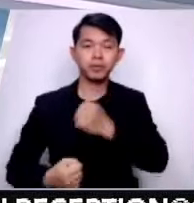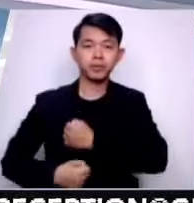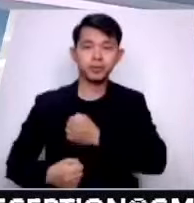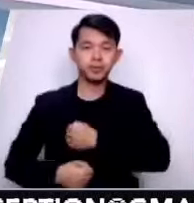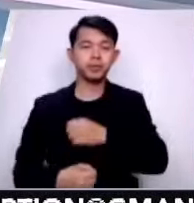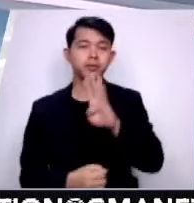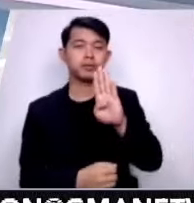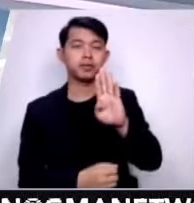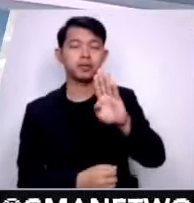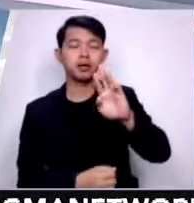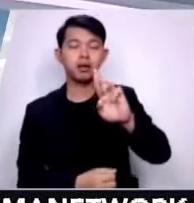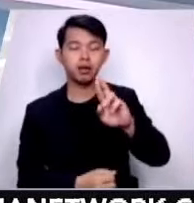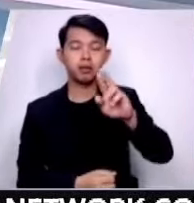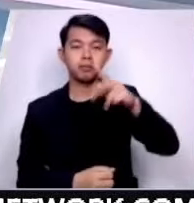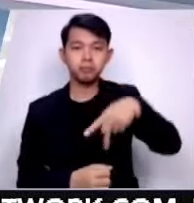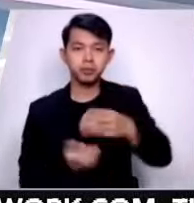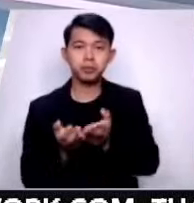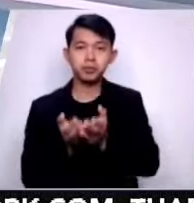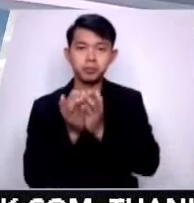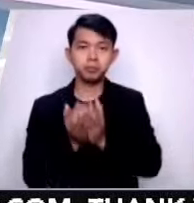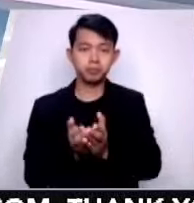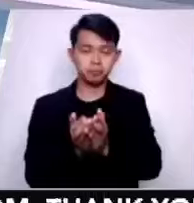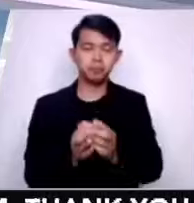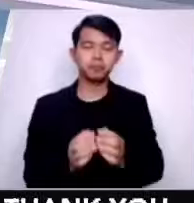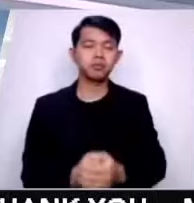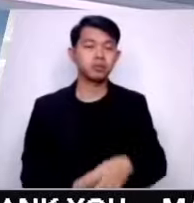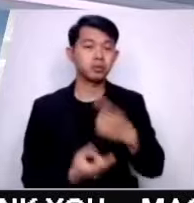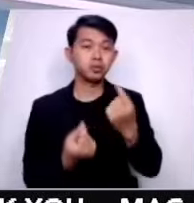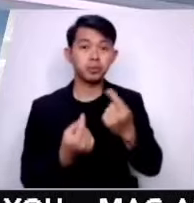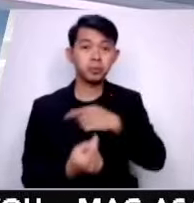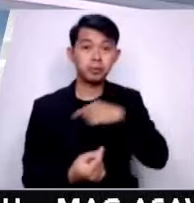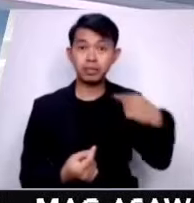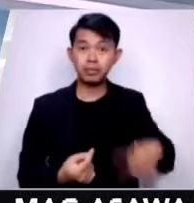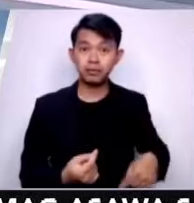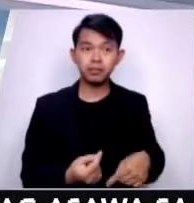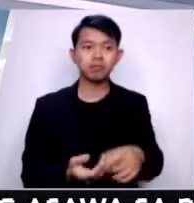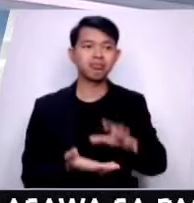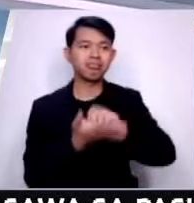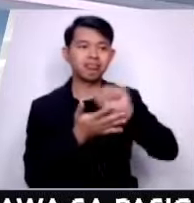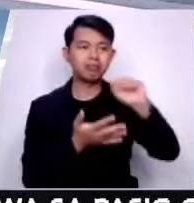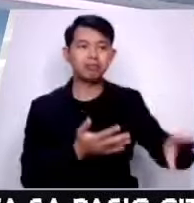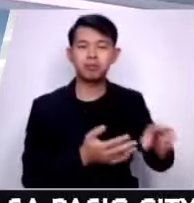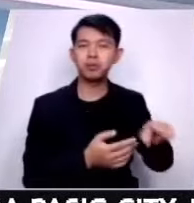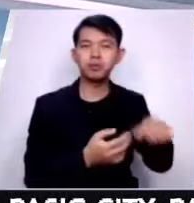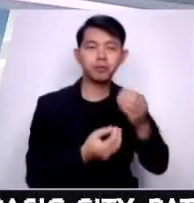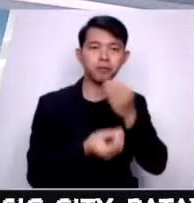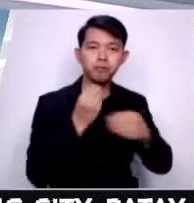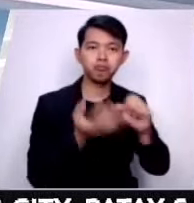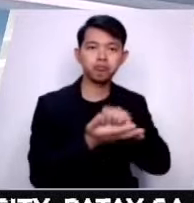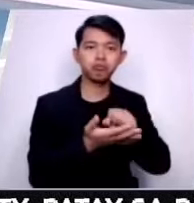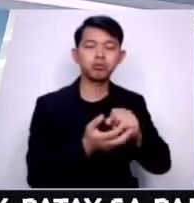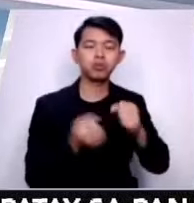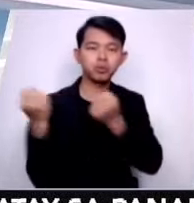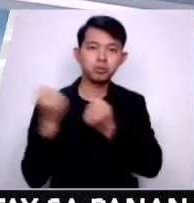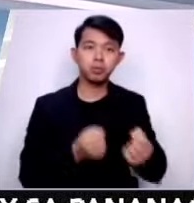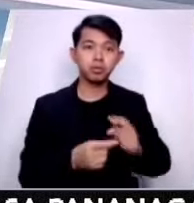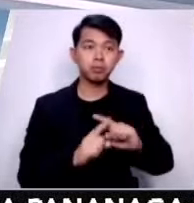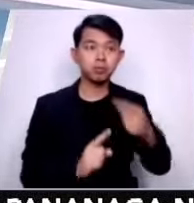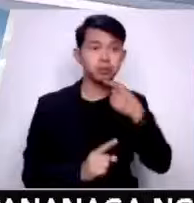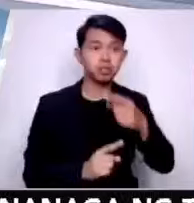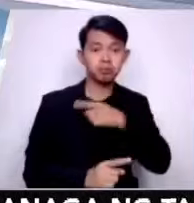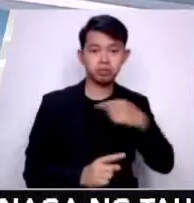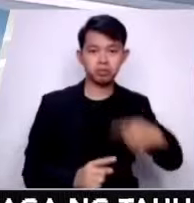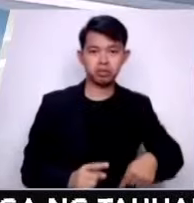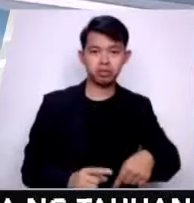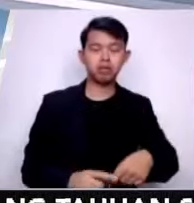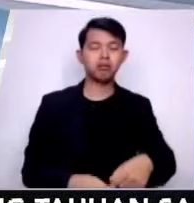AFP. Itinapon pa raw ito ng mga Chino sa dagat. Pero ang pinalalabas ng China, mga Pilipino ang nagkakalat. May report